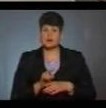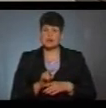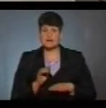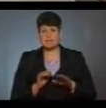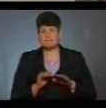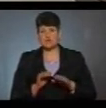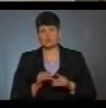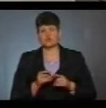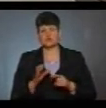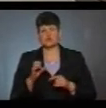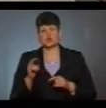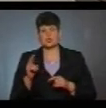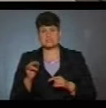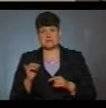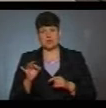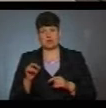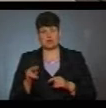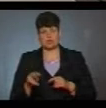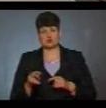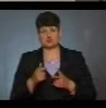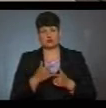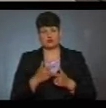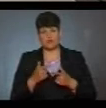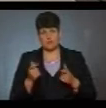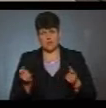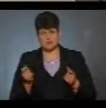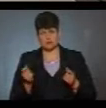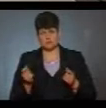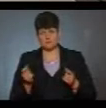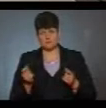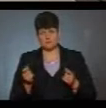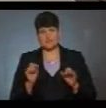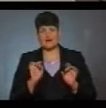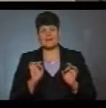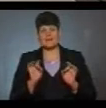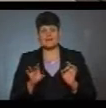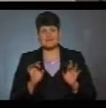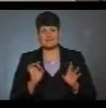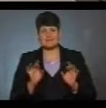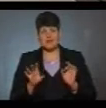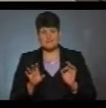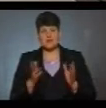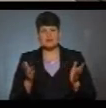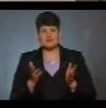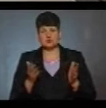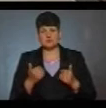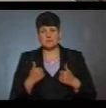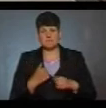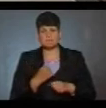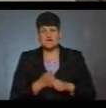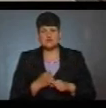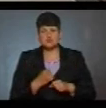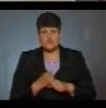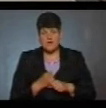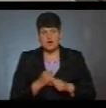маніпулюють уже соціологічною інформацією. Реклама, якщо б ми працювали і,